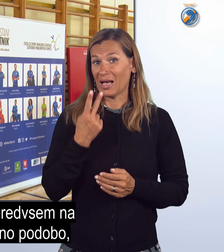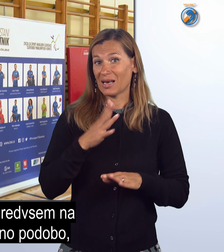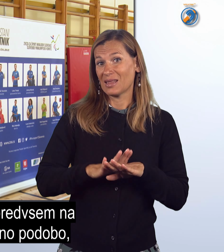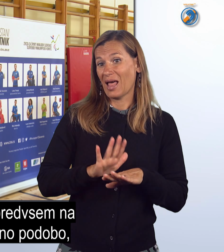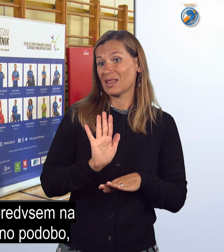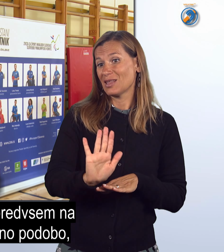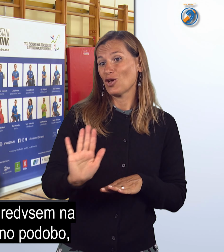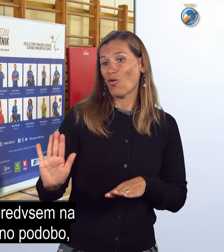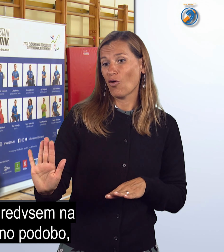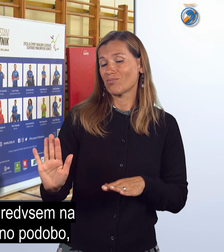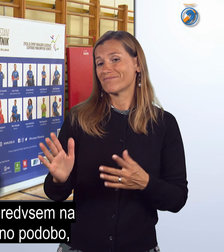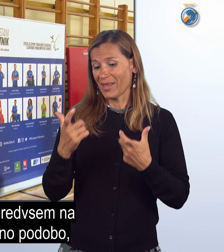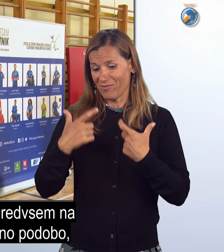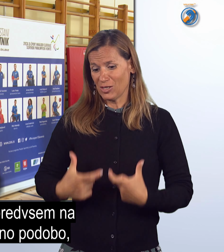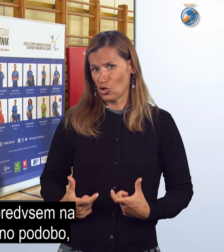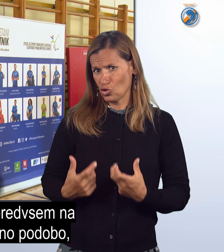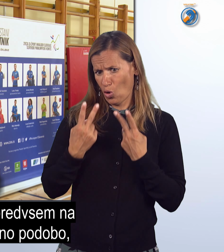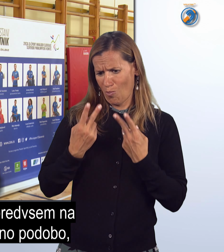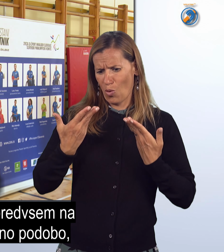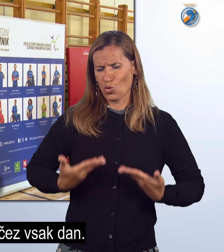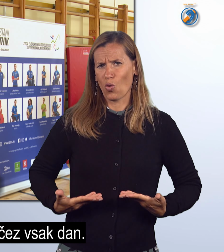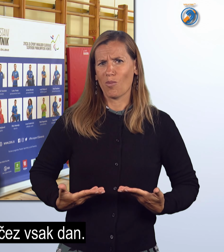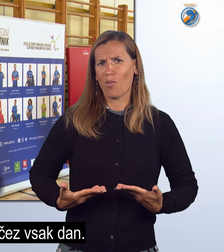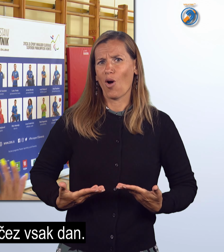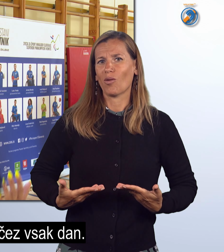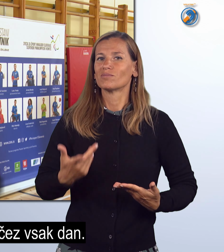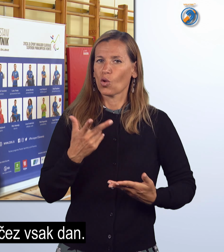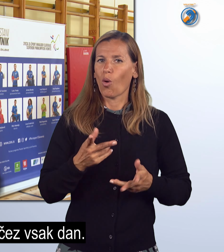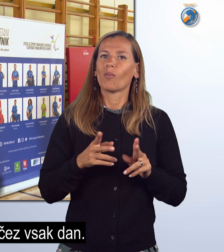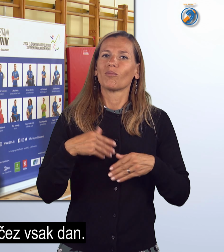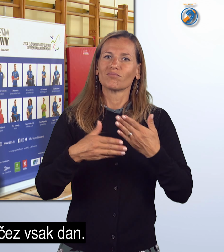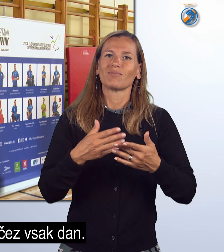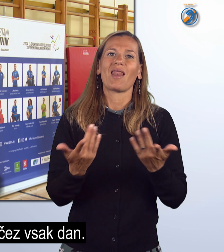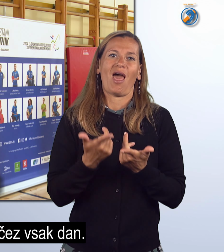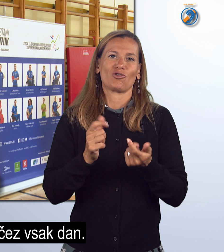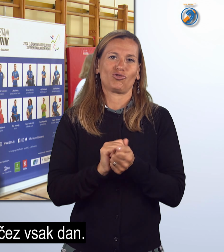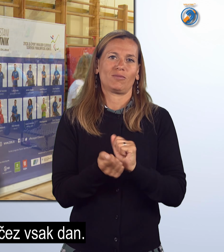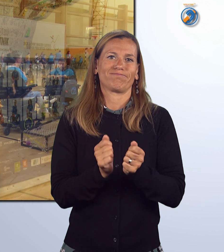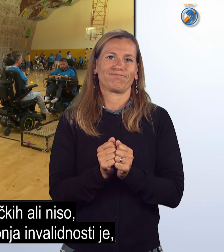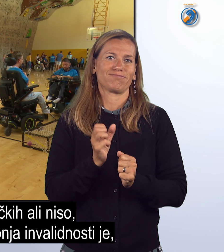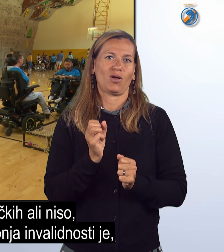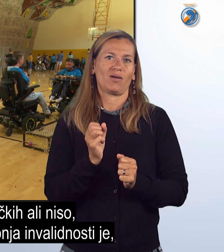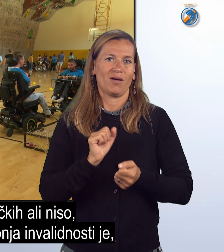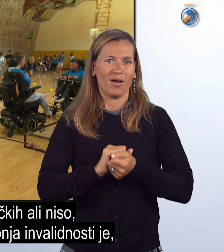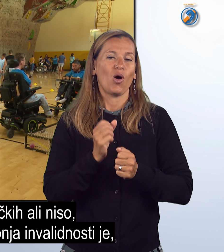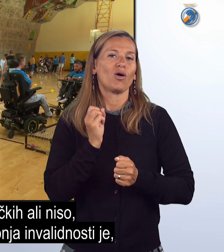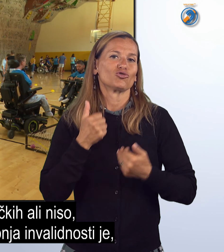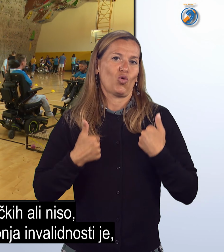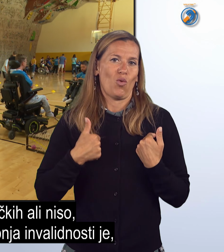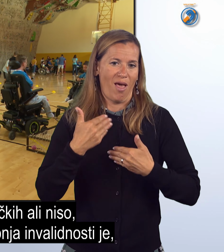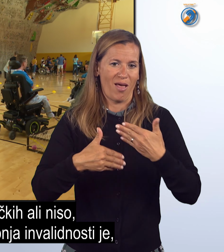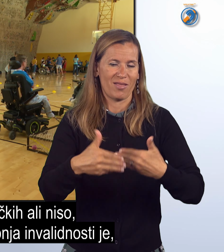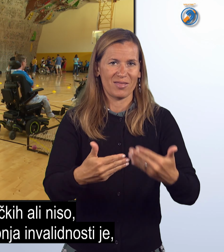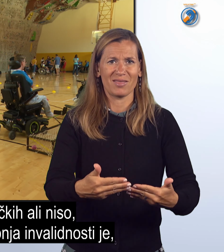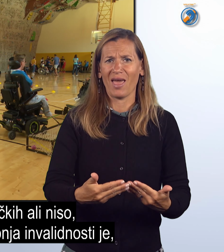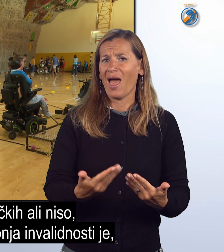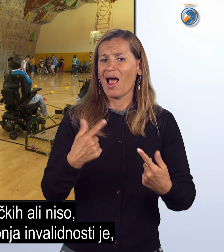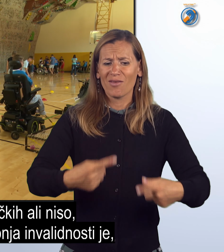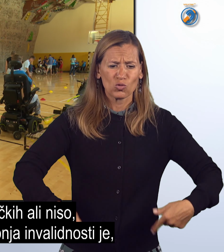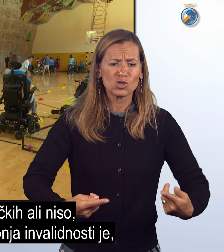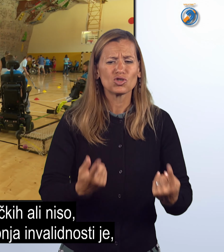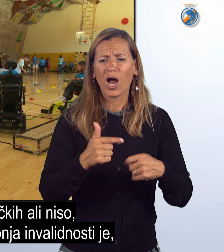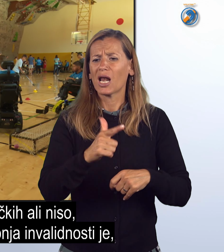Spor predvsem na njihovo fizično podobo vpliva, da grejo laži čez vsak dan. Laži grejo, se pravi, ali so na vodički, ali